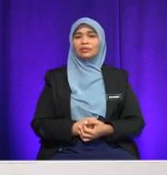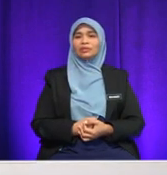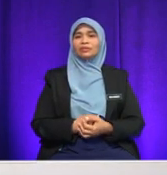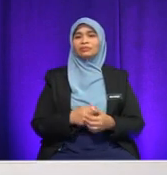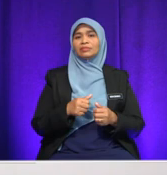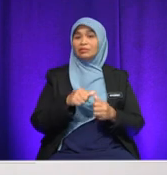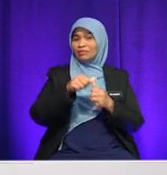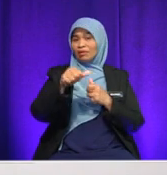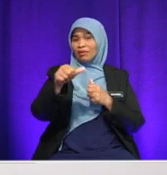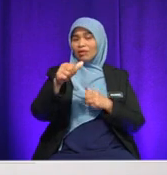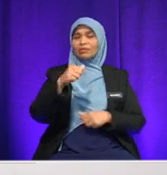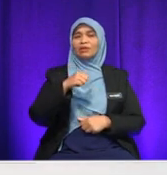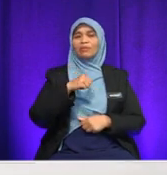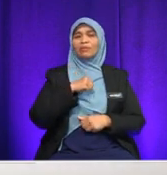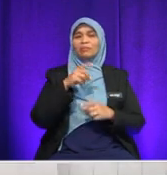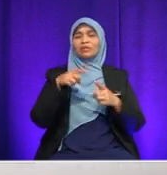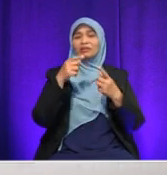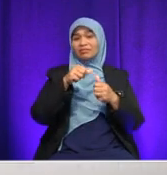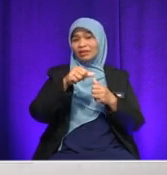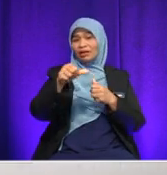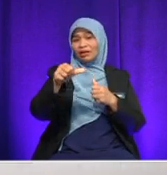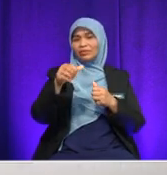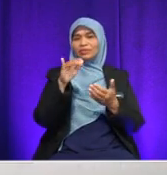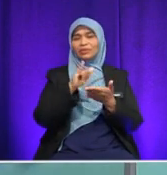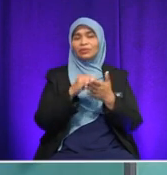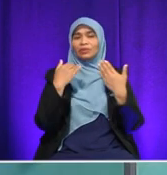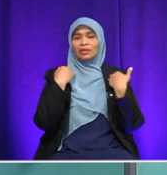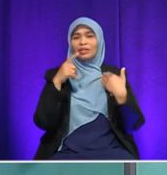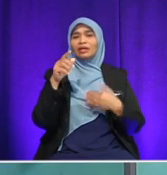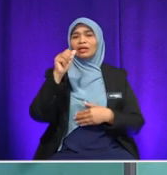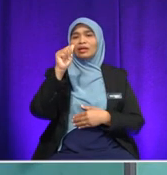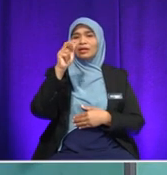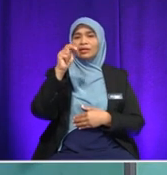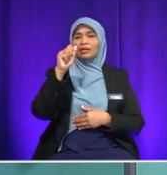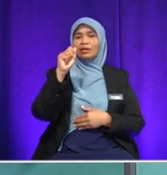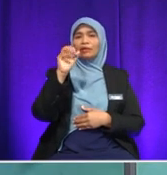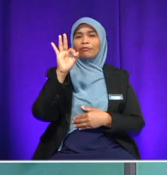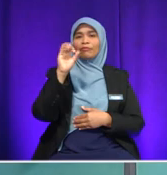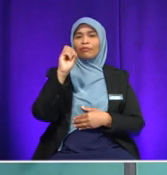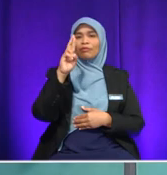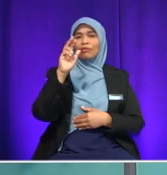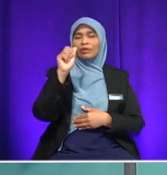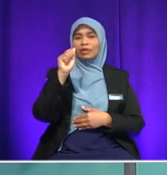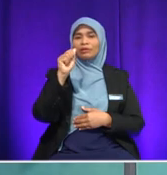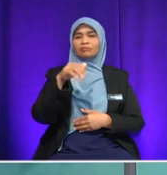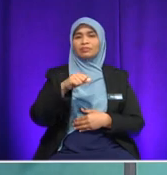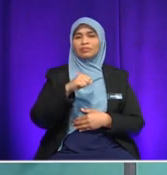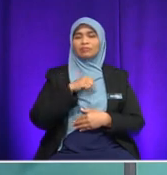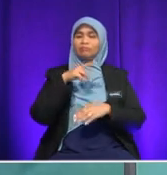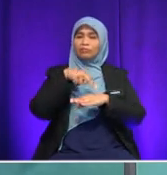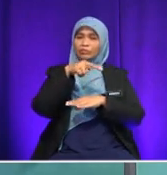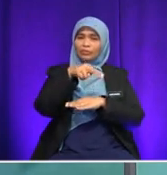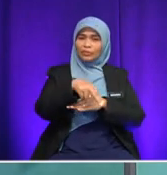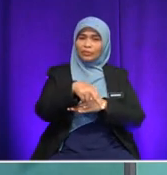Jauh, aku pergi jauh-jauh tu adalah anafora juga. Okey. Dan aku turun dan turun dan